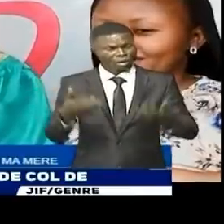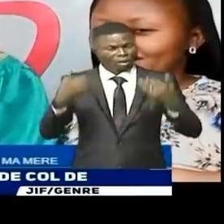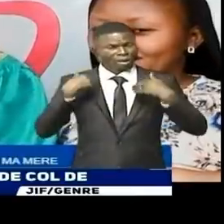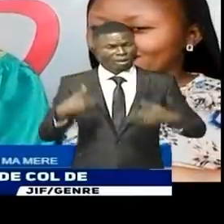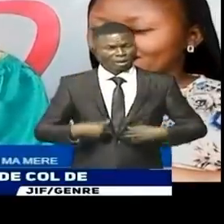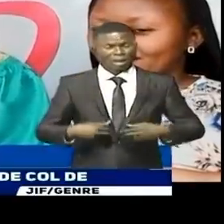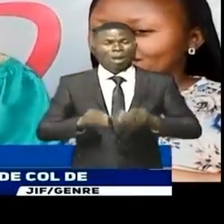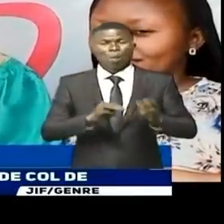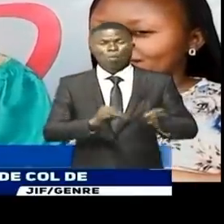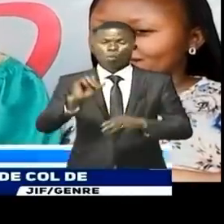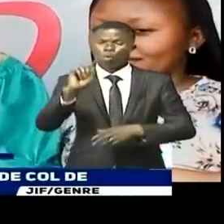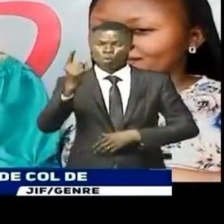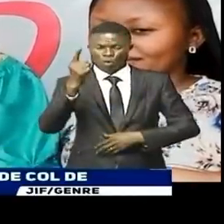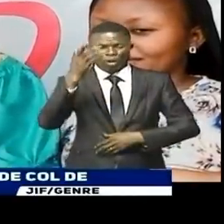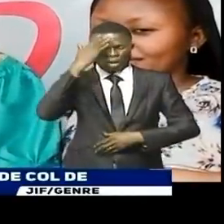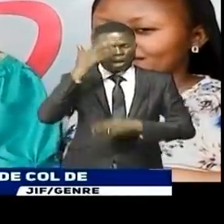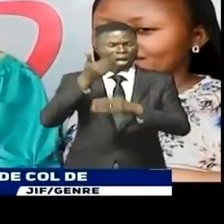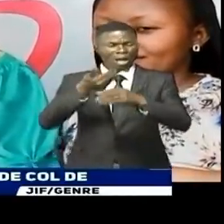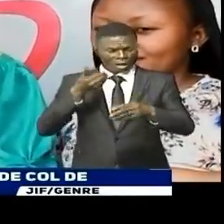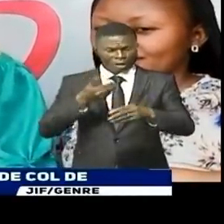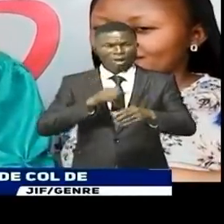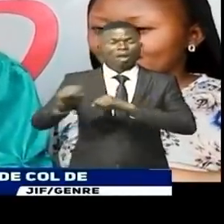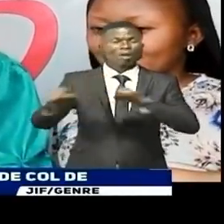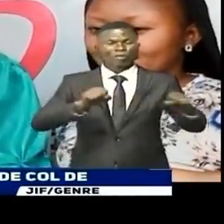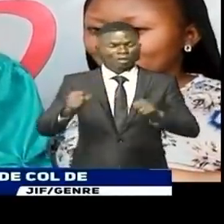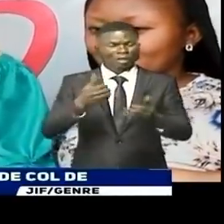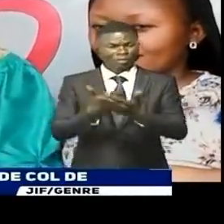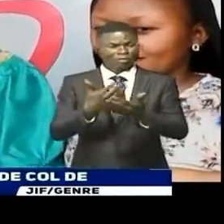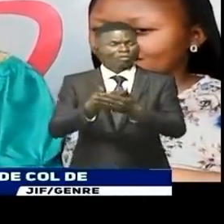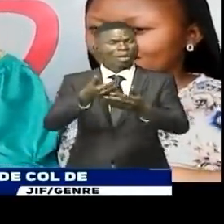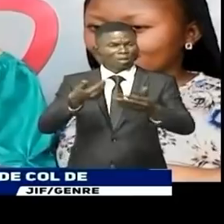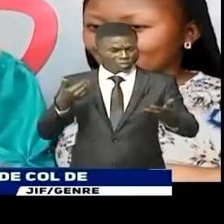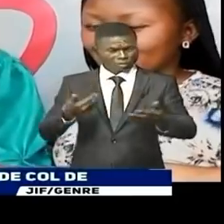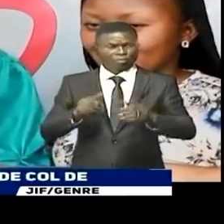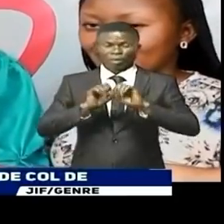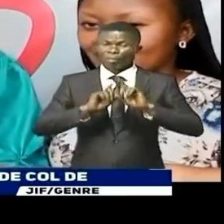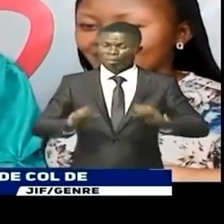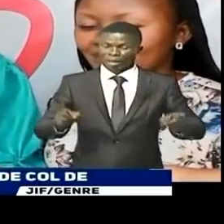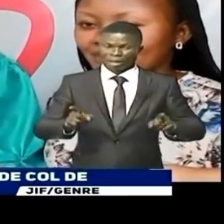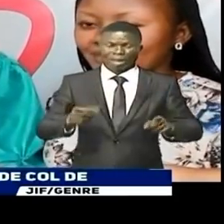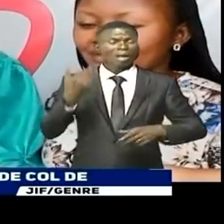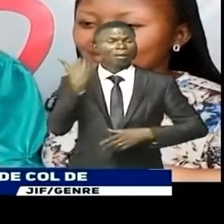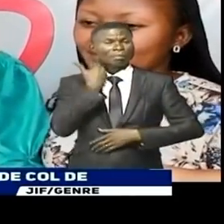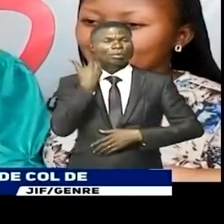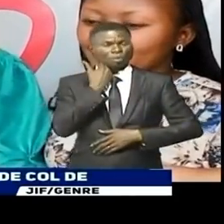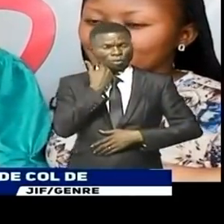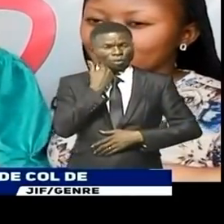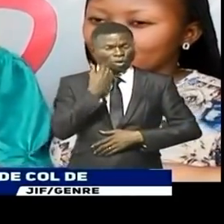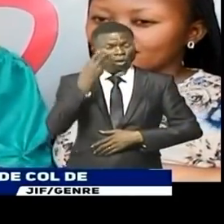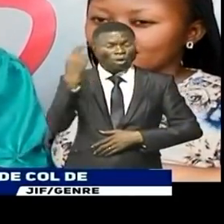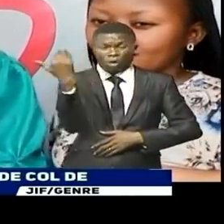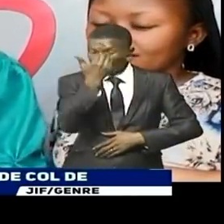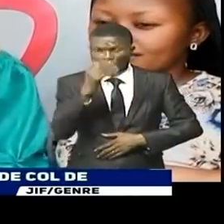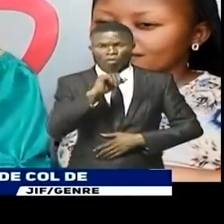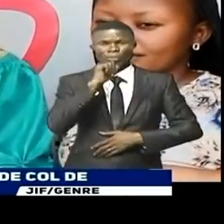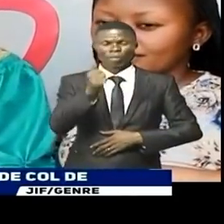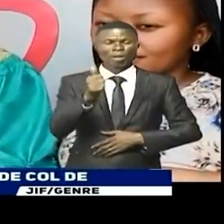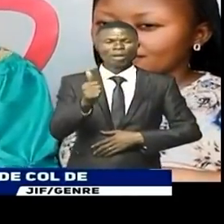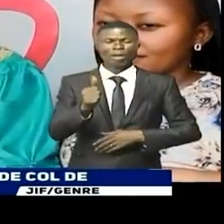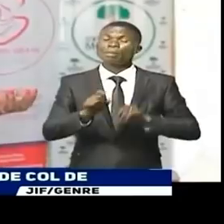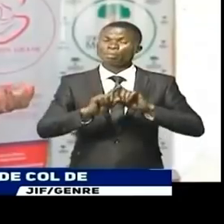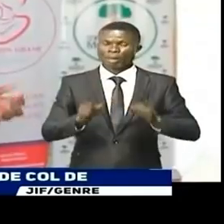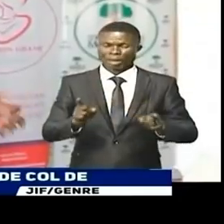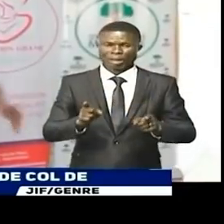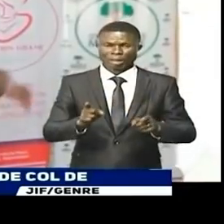le seul moyen de le savoir c'est de passer par les dépistages parce qu'il s'agit d'une maladie qui ne se voit pas directement al ayni